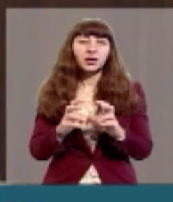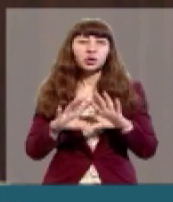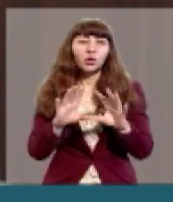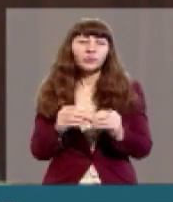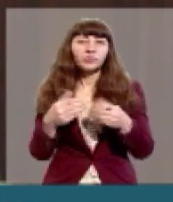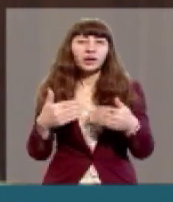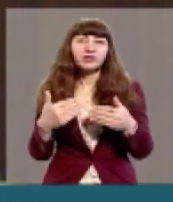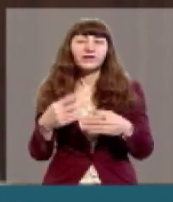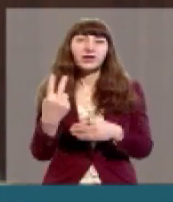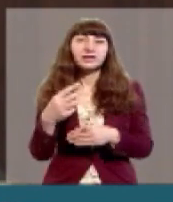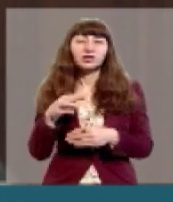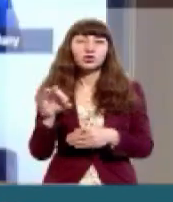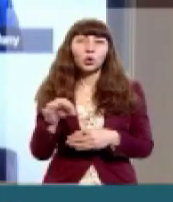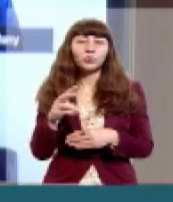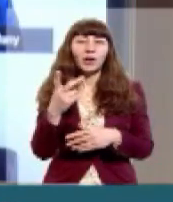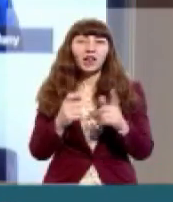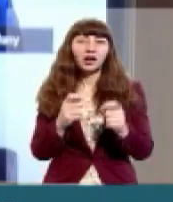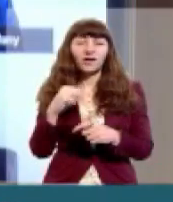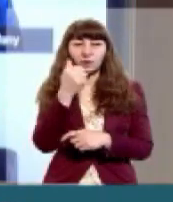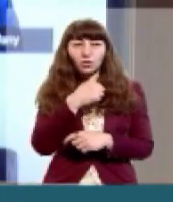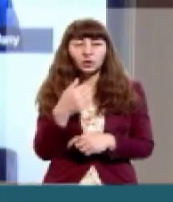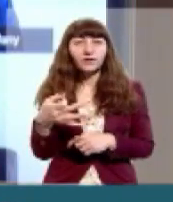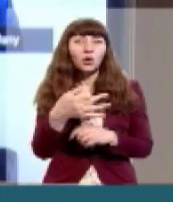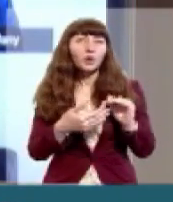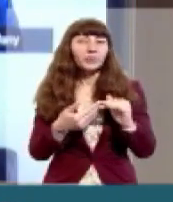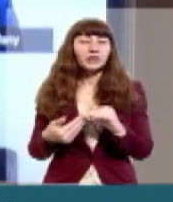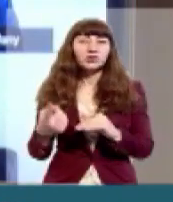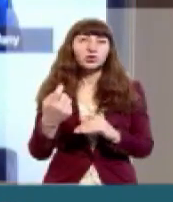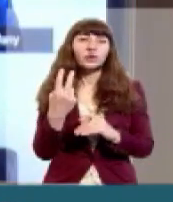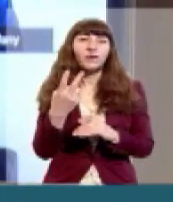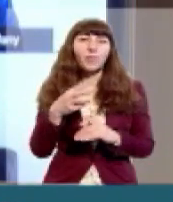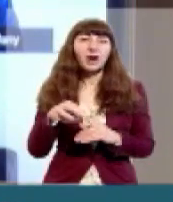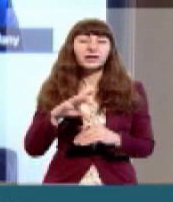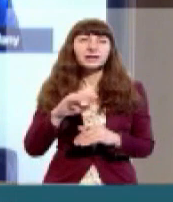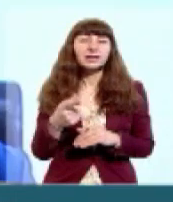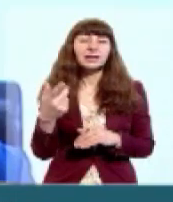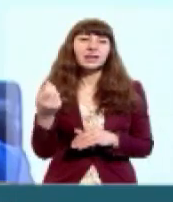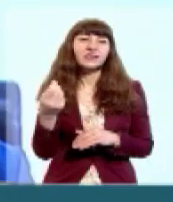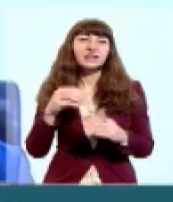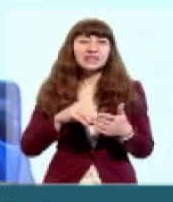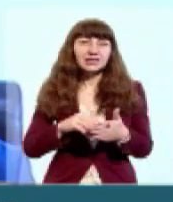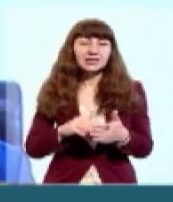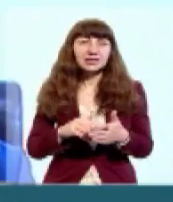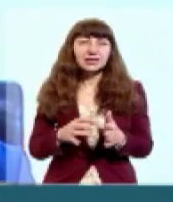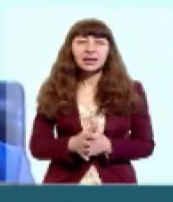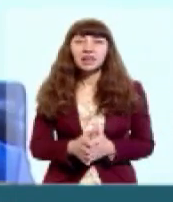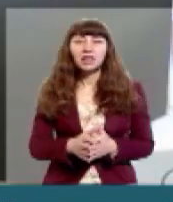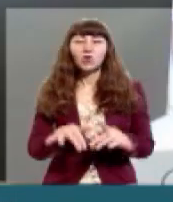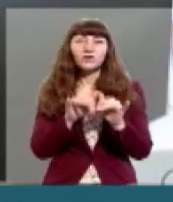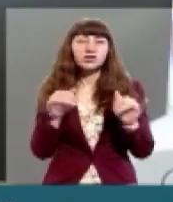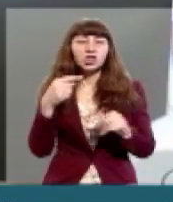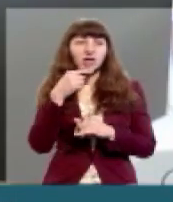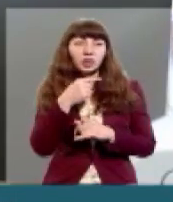производства 20 тысяч тонн молока в год. В область привлечено 102 миллиарда тенге инвестиций. Значительный рост в